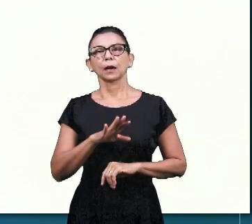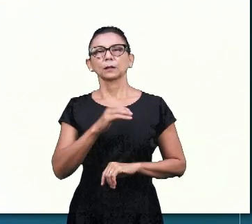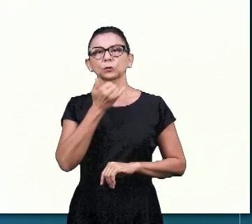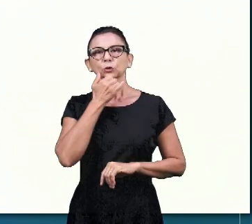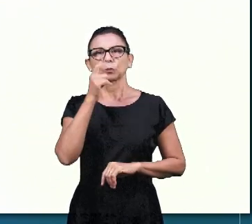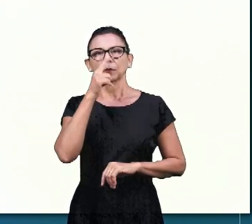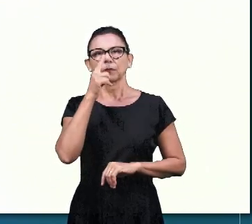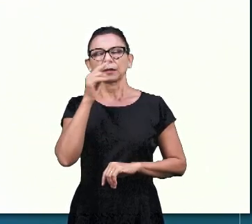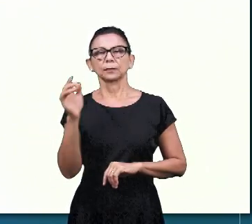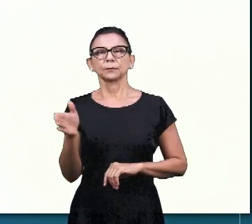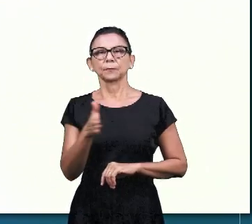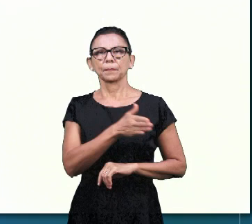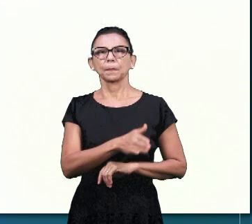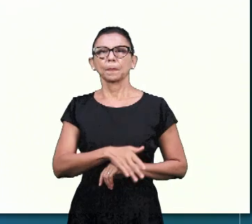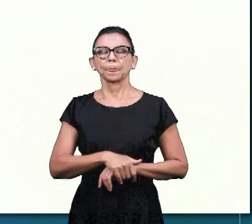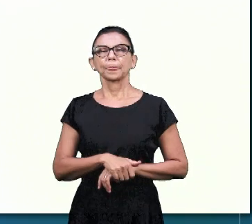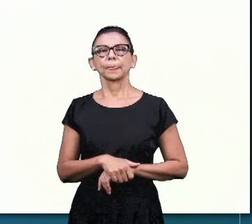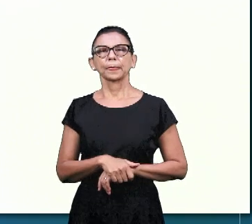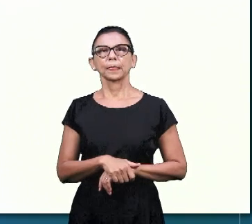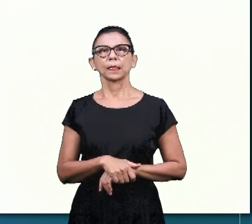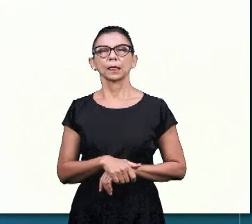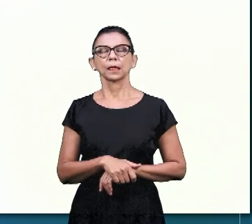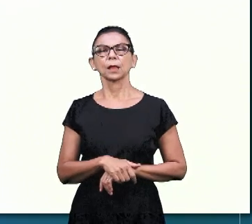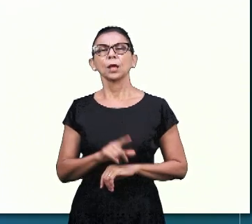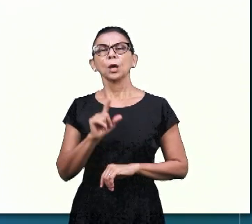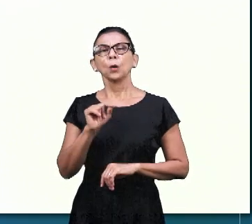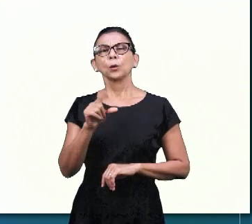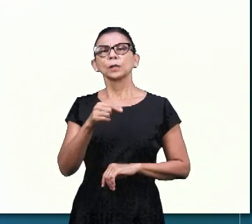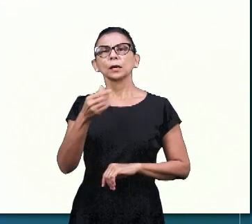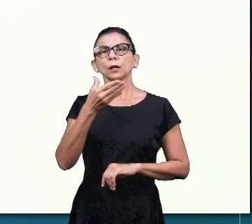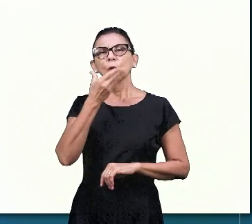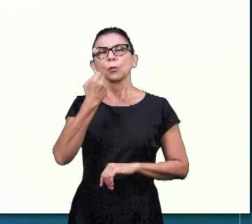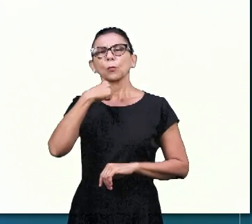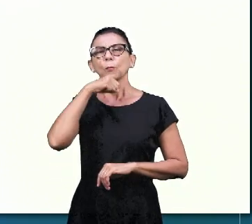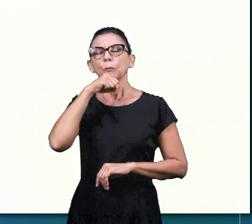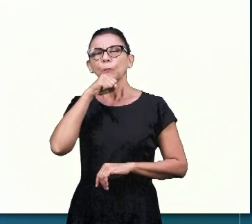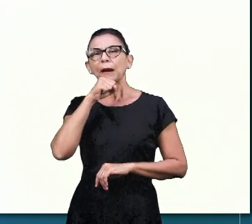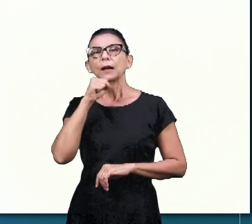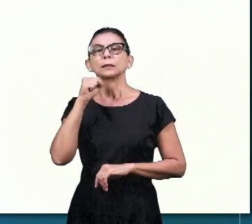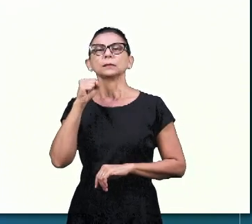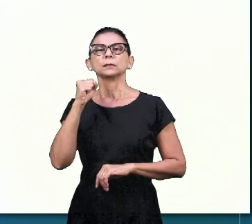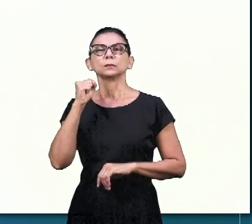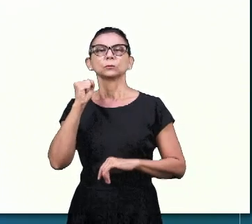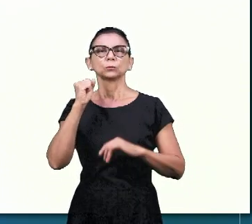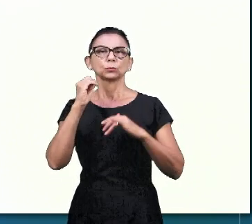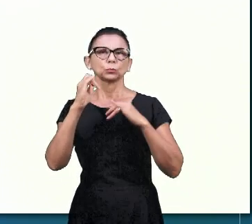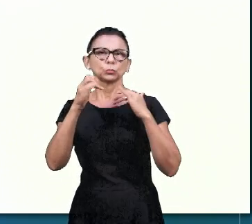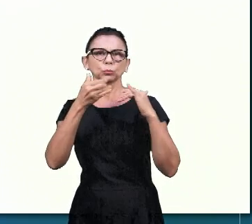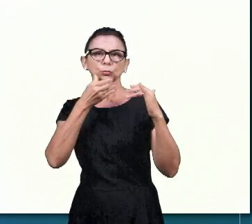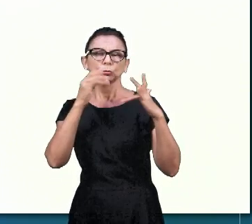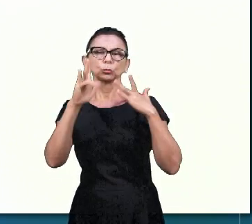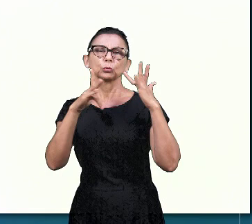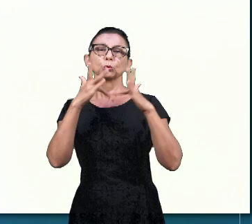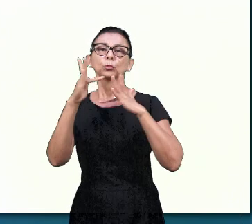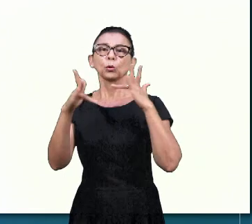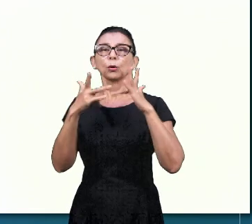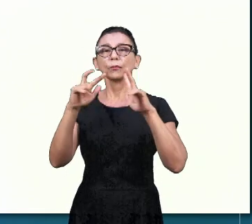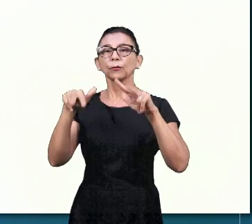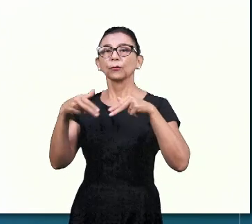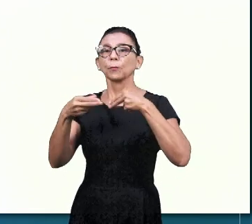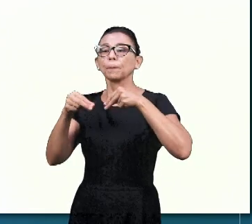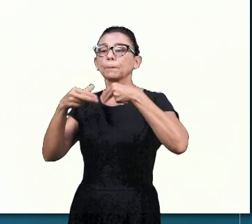Alors, qu'est-ce qui était donné par le père du fiancé? Quels étaient les cadeaux qui venaient